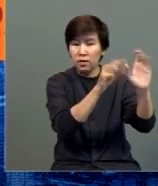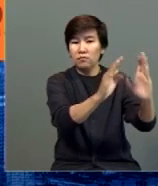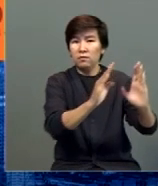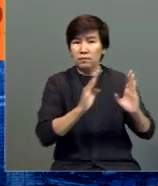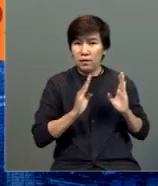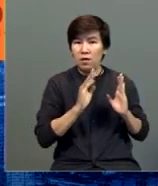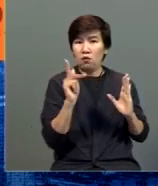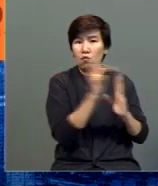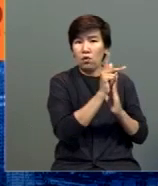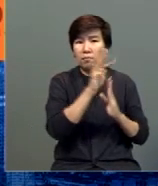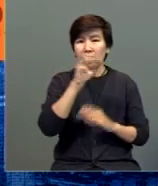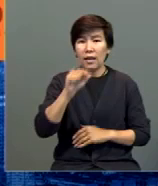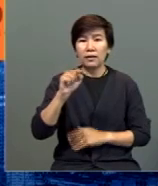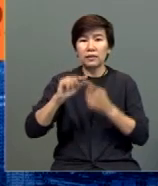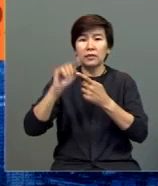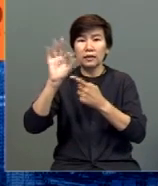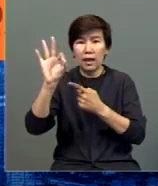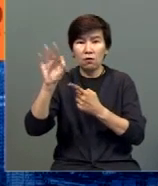ขอให้ปฏิบัติตามข้อกำหนดออกตามความในมาตรา9